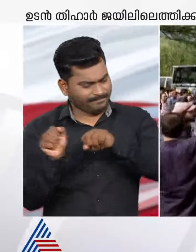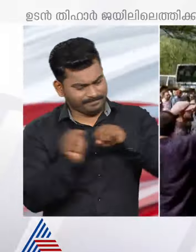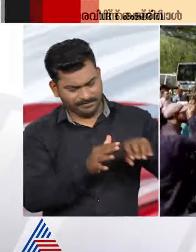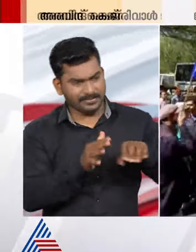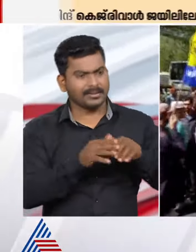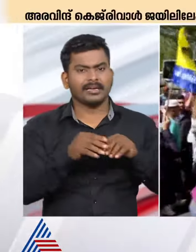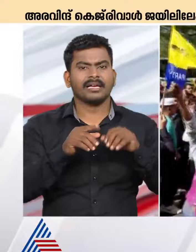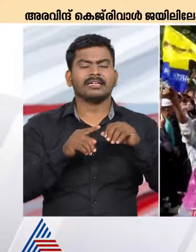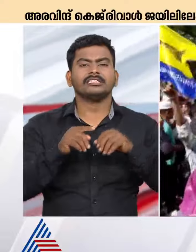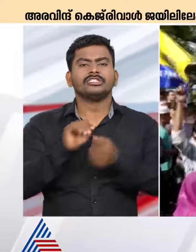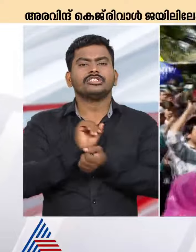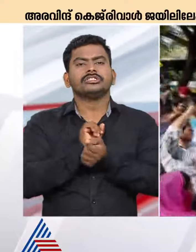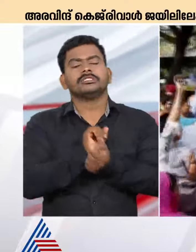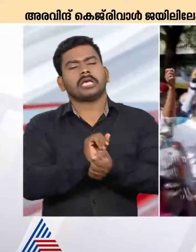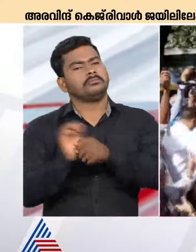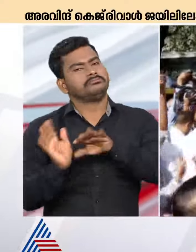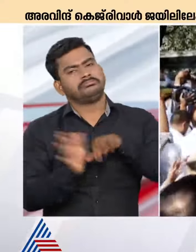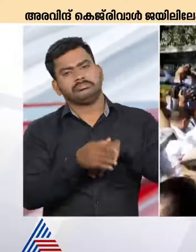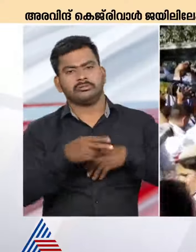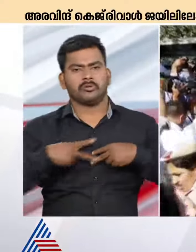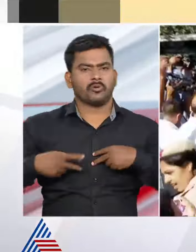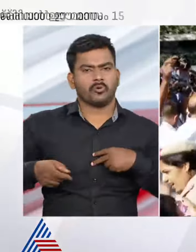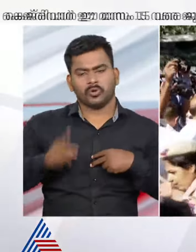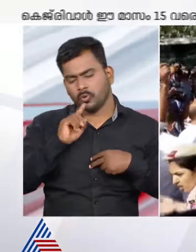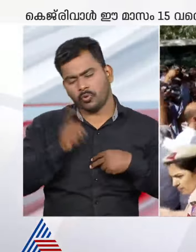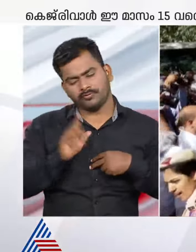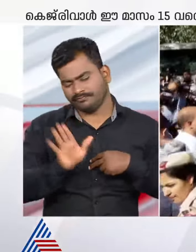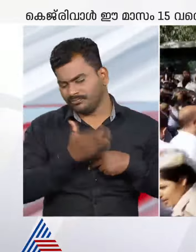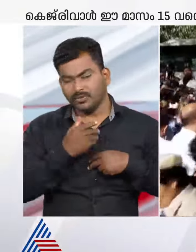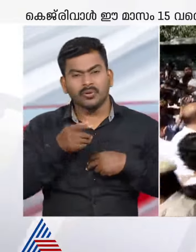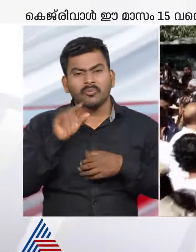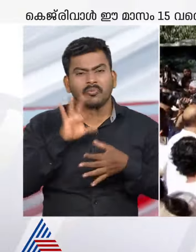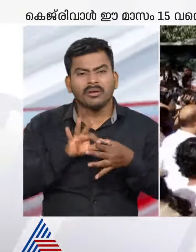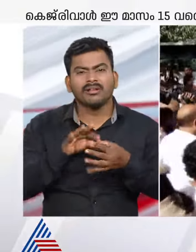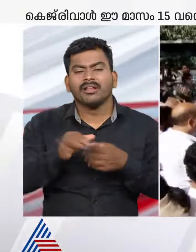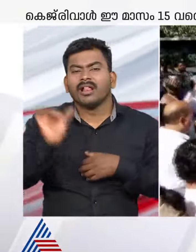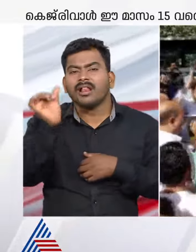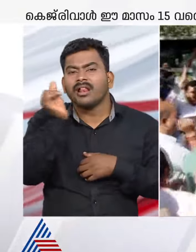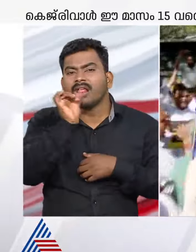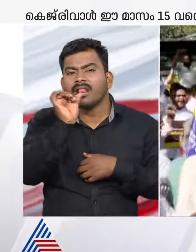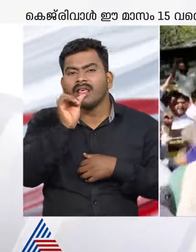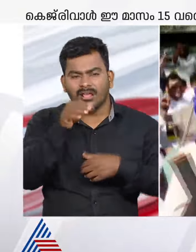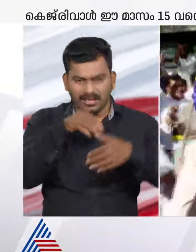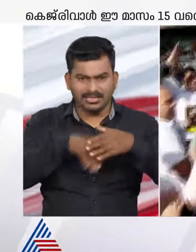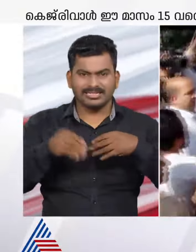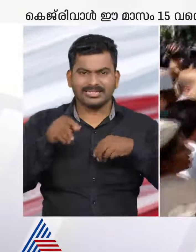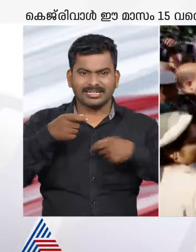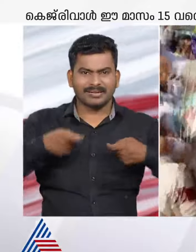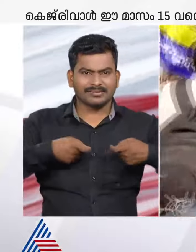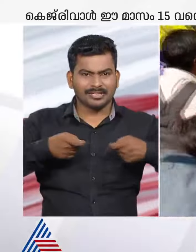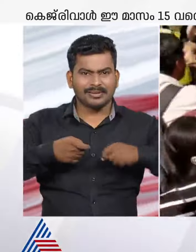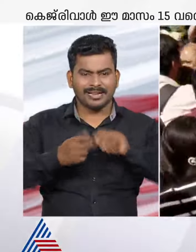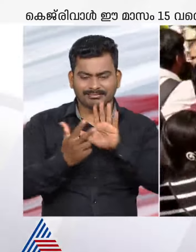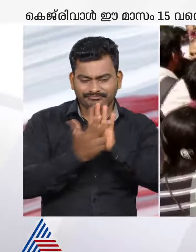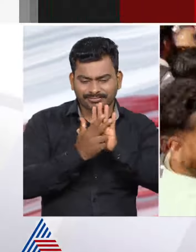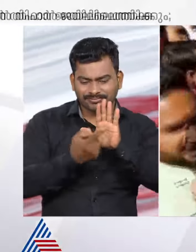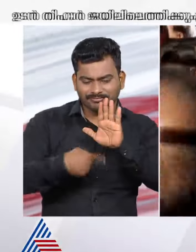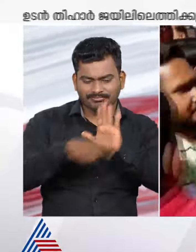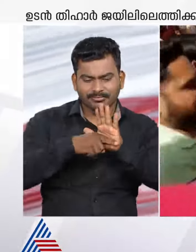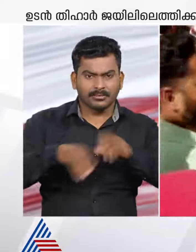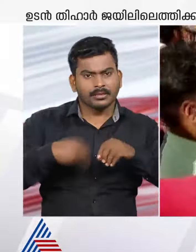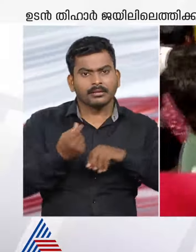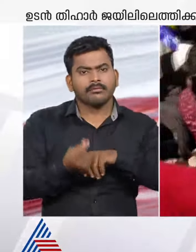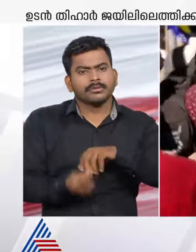തീഹാർ ജയിലിന് മുൻപിൽ പ്രതിഷേധിക്കുന്നത്. നമുക്കറിയാവുന്നതുപോലെ മദ്യനയ കേസിൽ കെജ്രിവാളിന് ഇപ്പോൾ ജുഡീഷ്യൽ കസ്റ്റഡിയിൽ വിട്ടിരിക്കുകയാണ്. പോലീസും പ്രവർത്തകരും